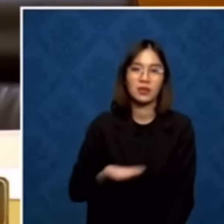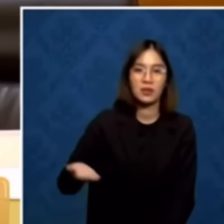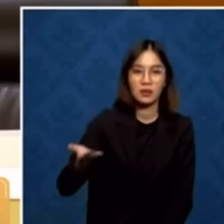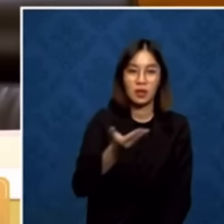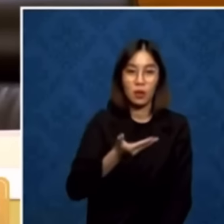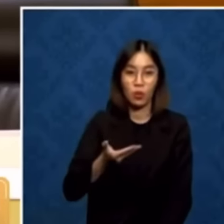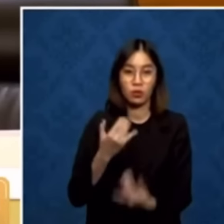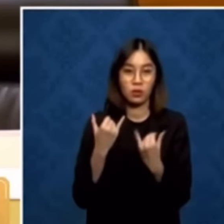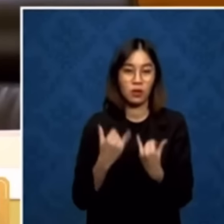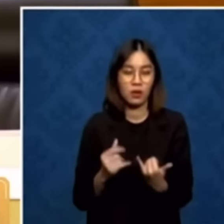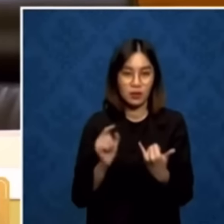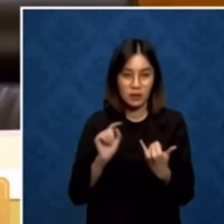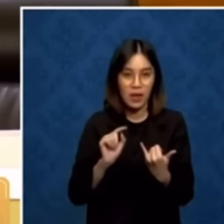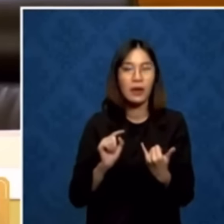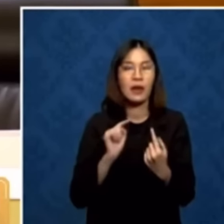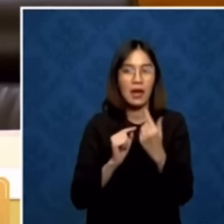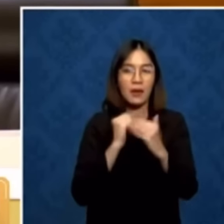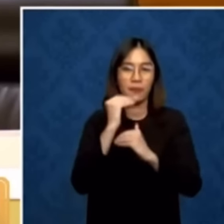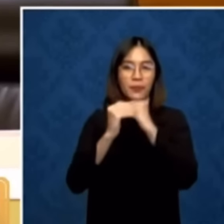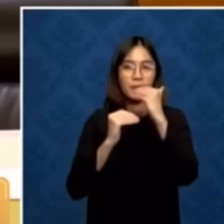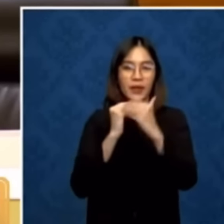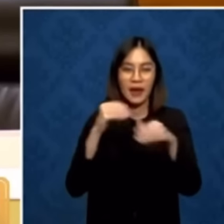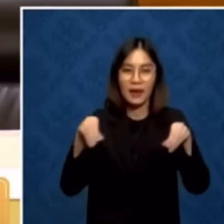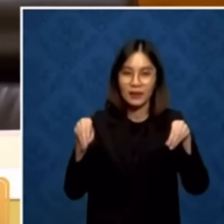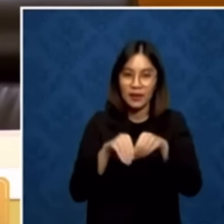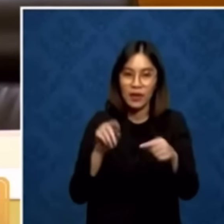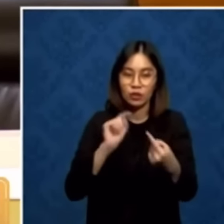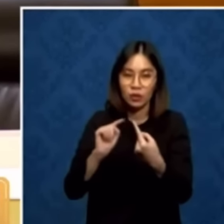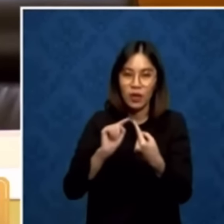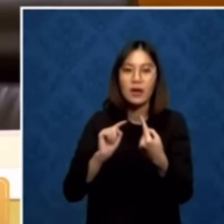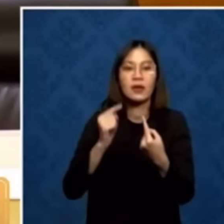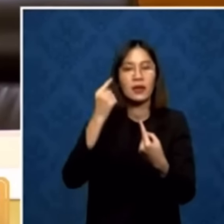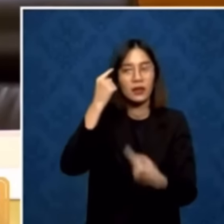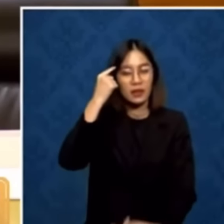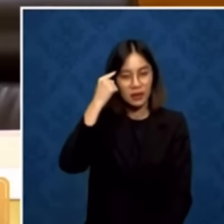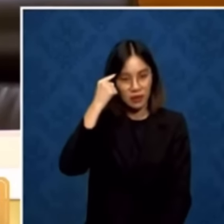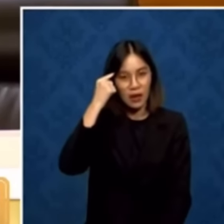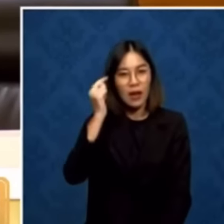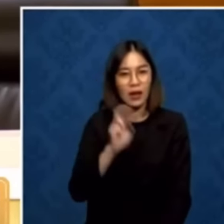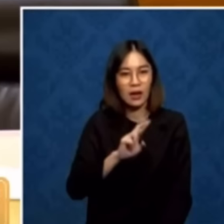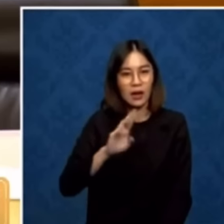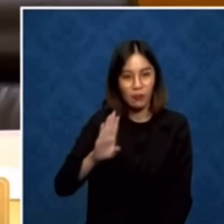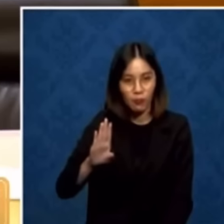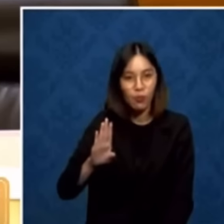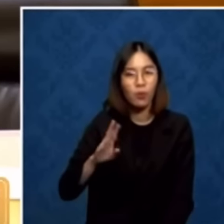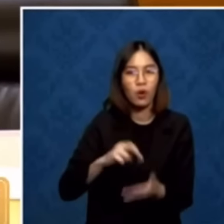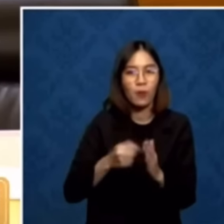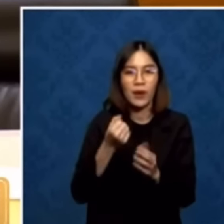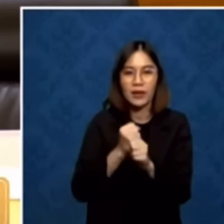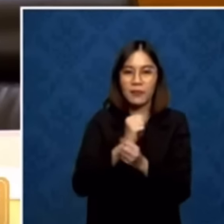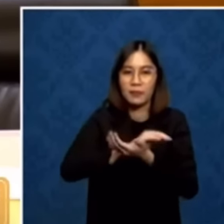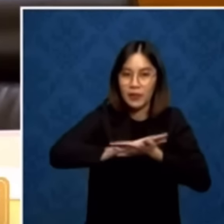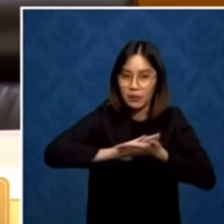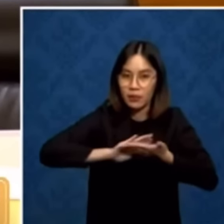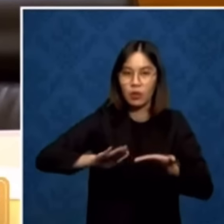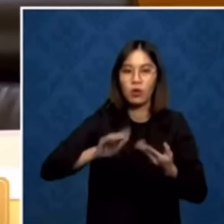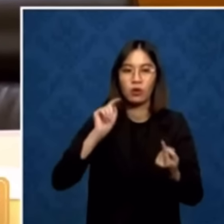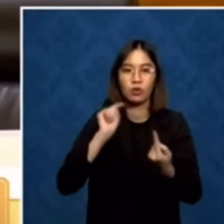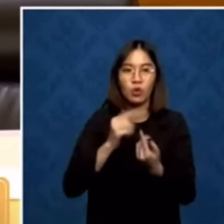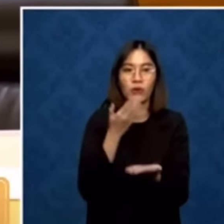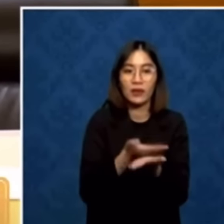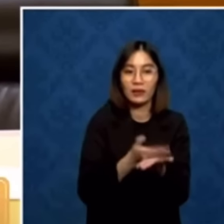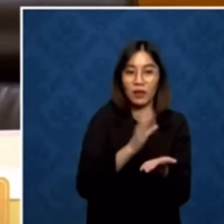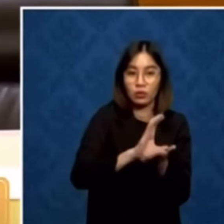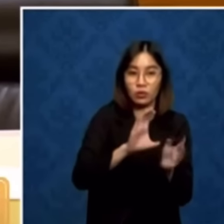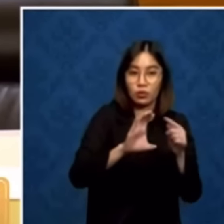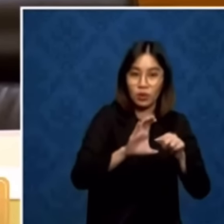นี้เนี่ยเราเดินหน้ามาจนถึงจุดที่เราสามารถยืนยันได้ว่าระบบเราสามารถเสร็จได้ทันในเรื่องของตัวเงินเองเ